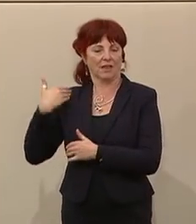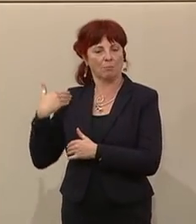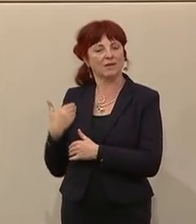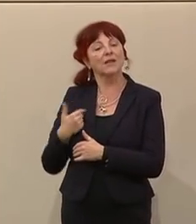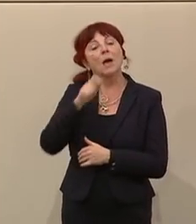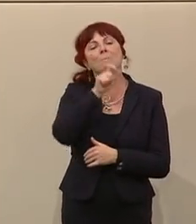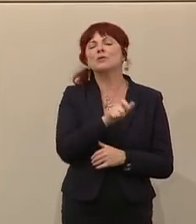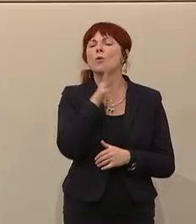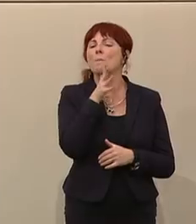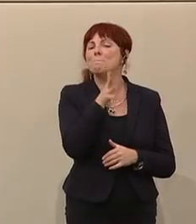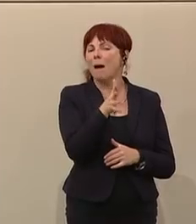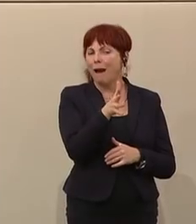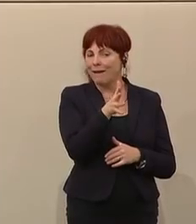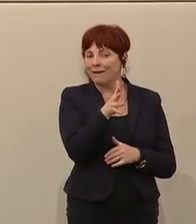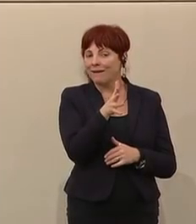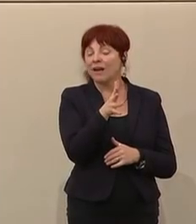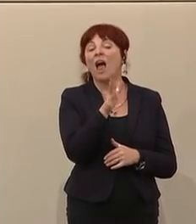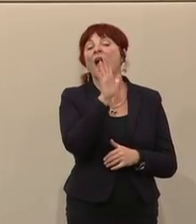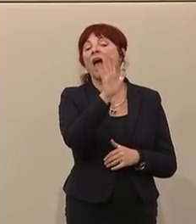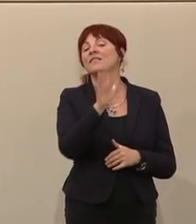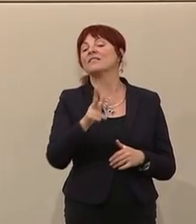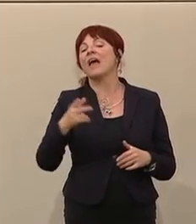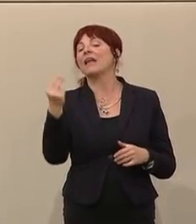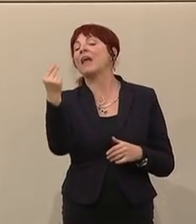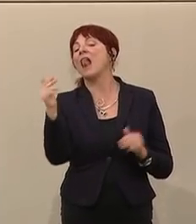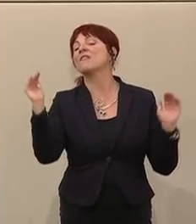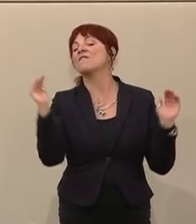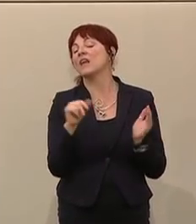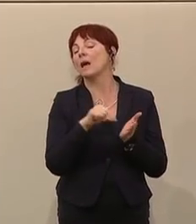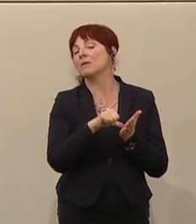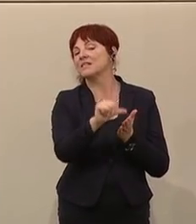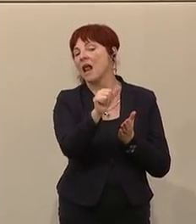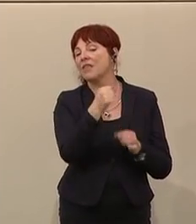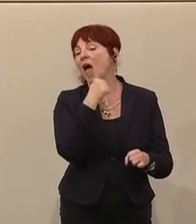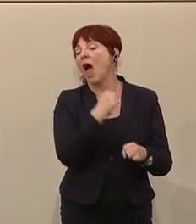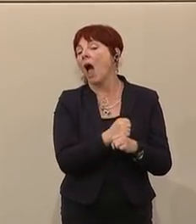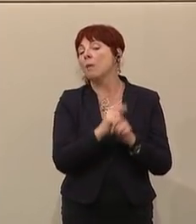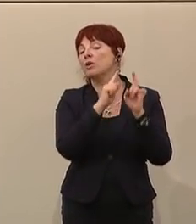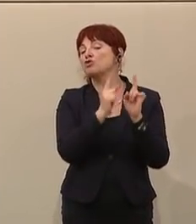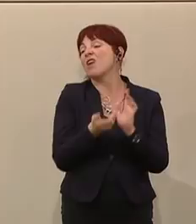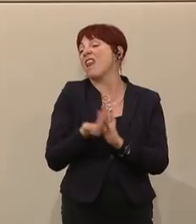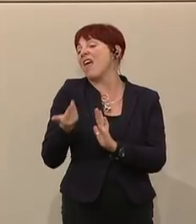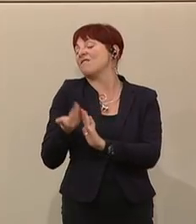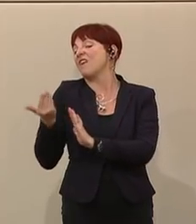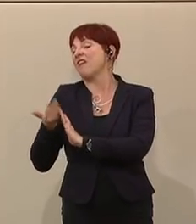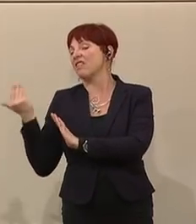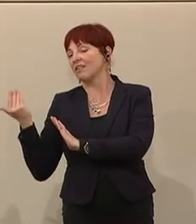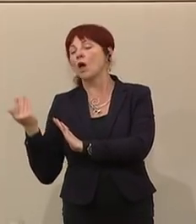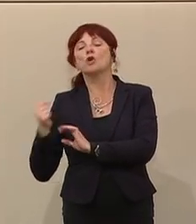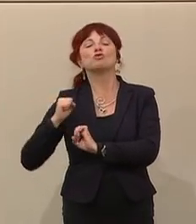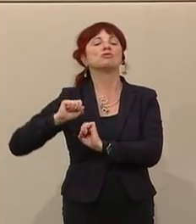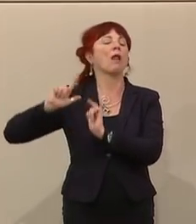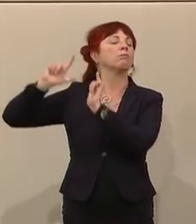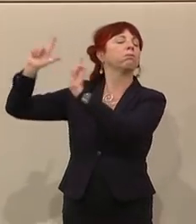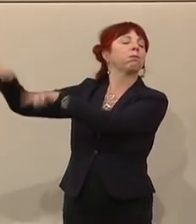unliebsame Personen erstens unter Bezügekürzung, zweitens von der Arbeitsstelle entfernt, um sie ganz schnell loszuwerden und in